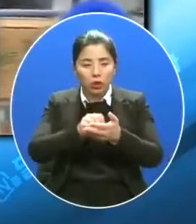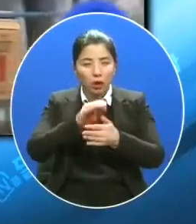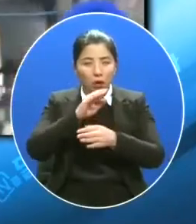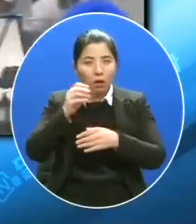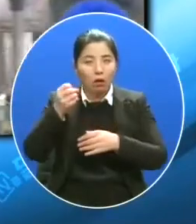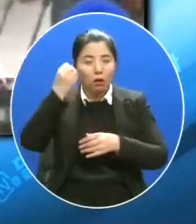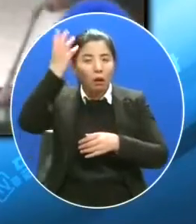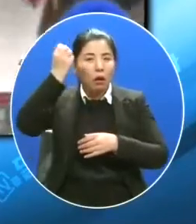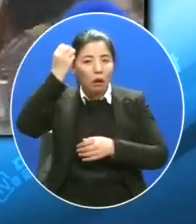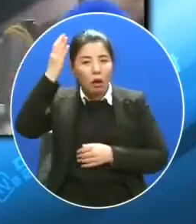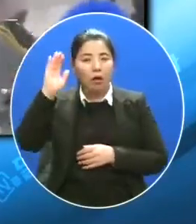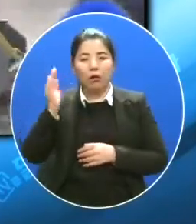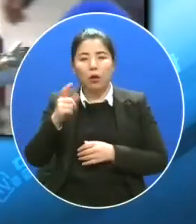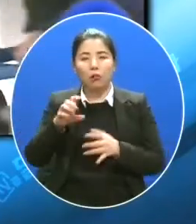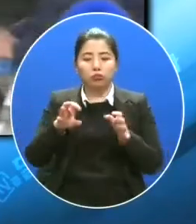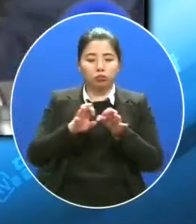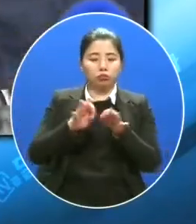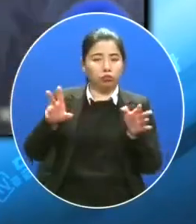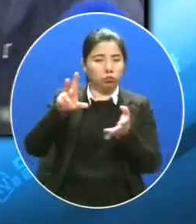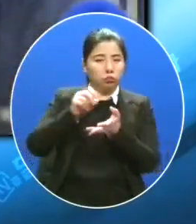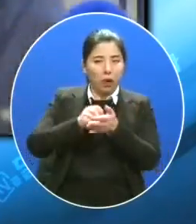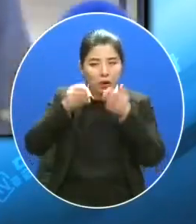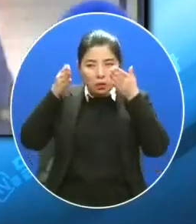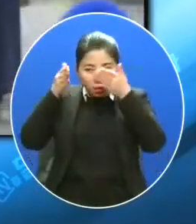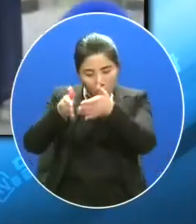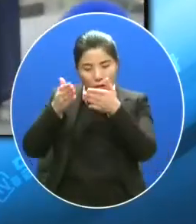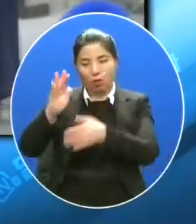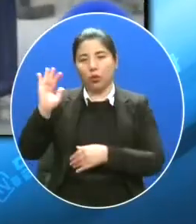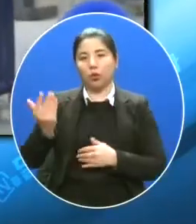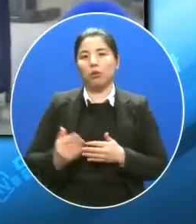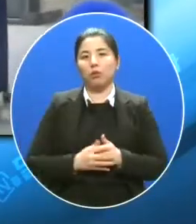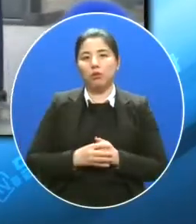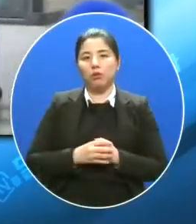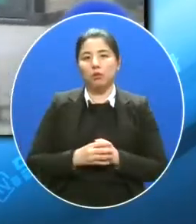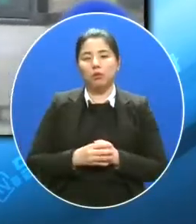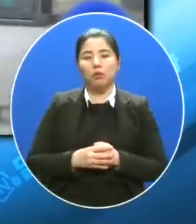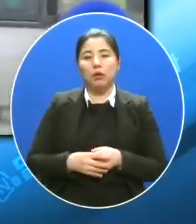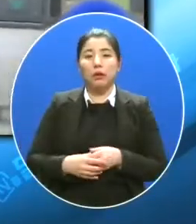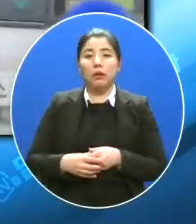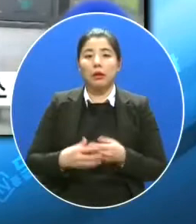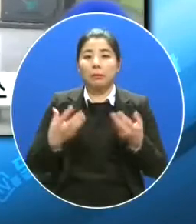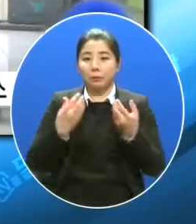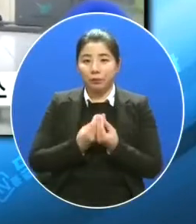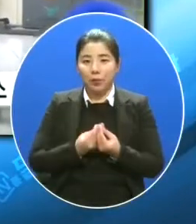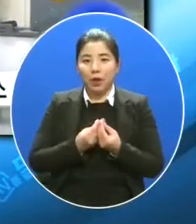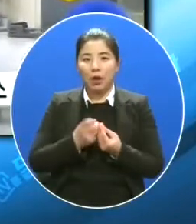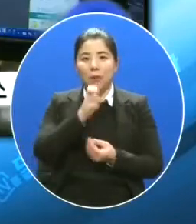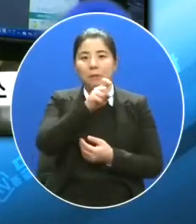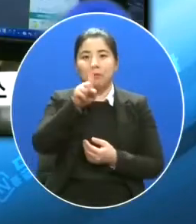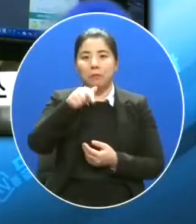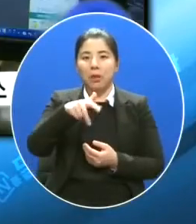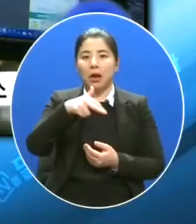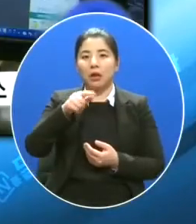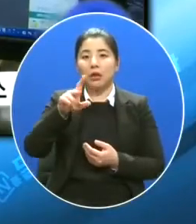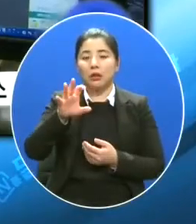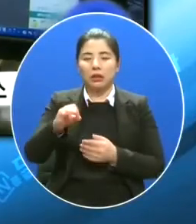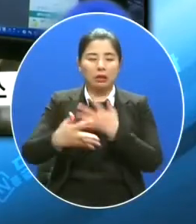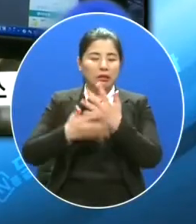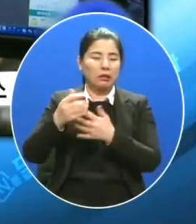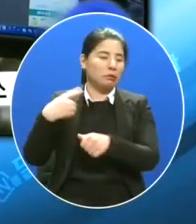망각하게 하고 아무런 상관도 없는 문제에 집착하게 만듭니다. 이른바 막장